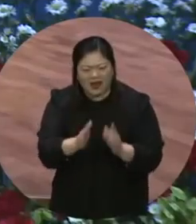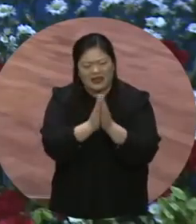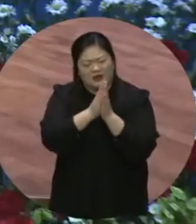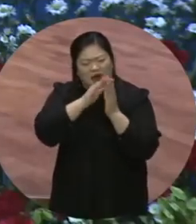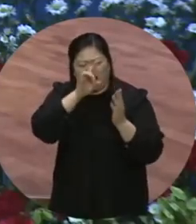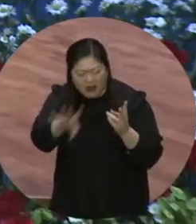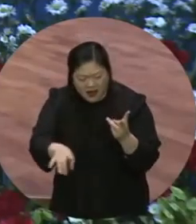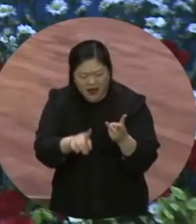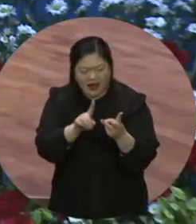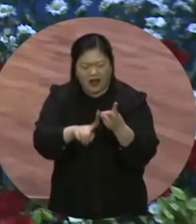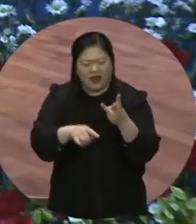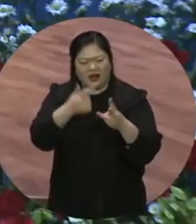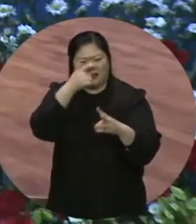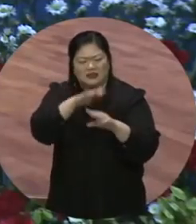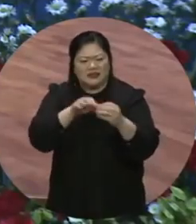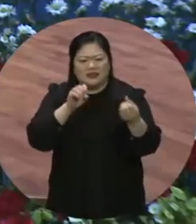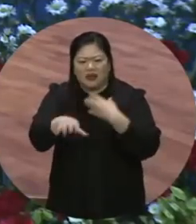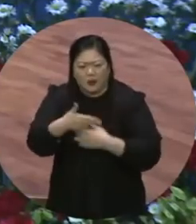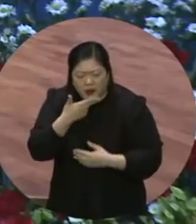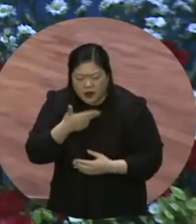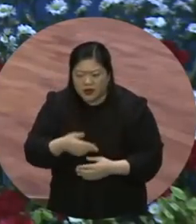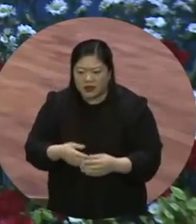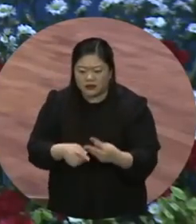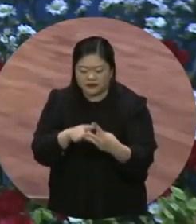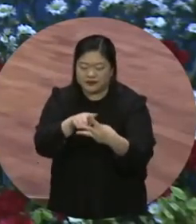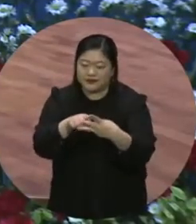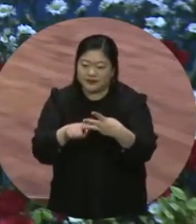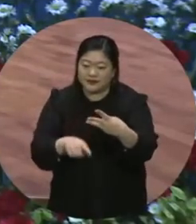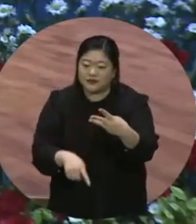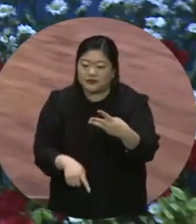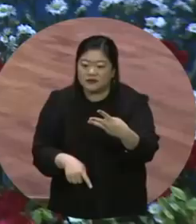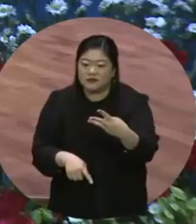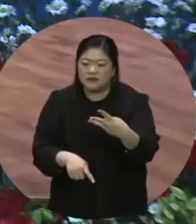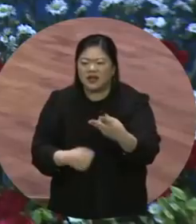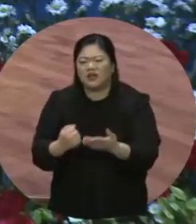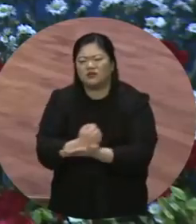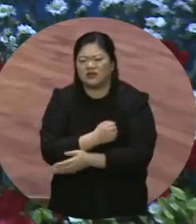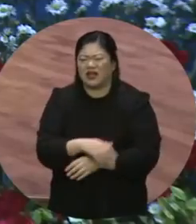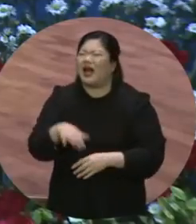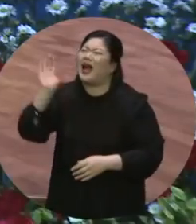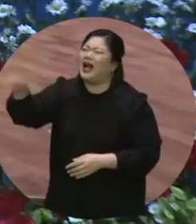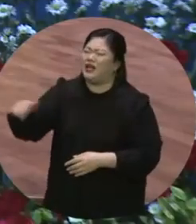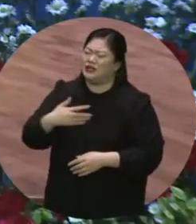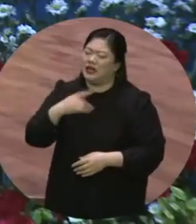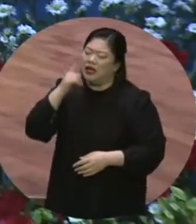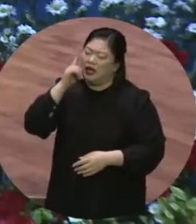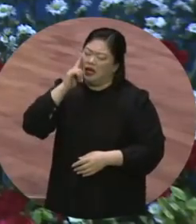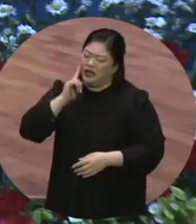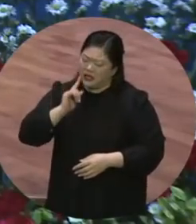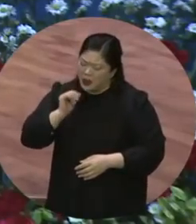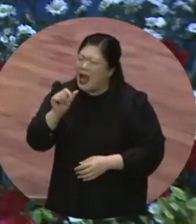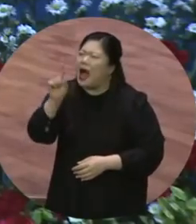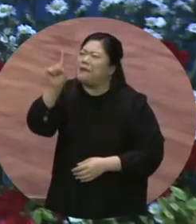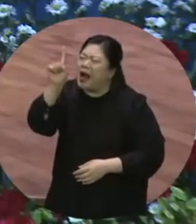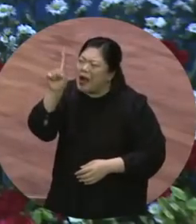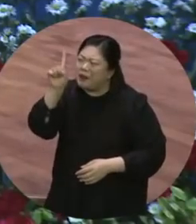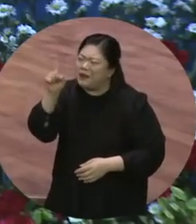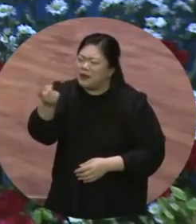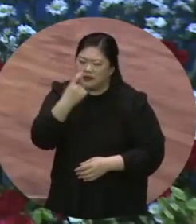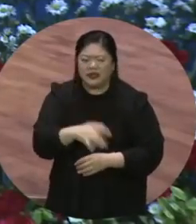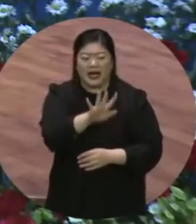뭐 아무것도 영적으로 무장이 안 됐다는 증거예요. 아이고, 목사님 어쩌다 한번 졸았는데, 어쩌다 한 번은